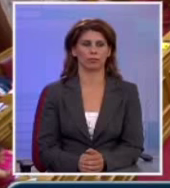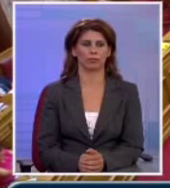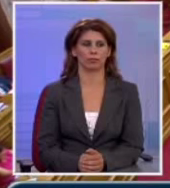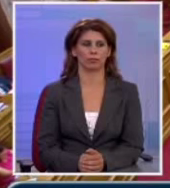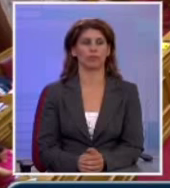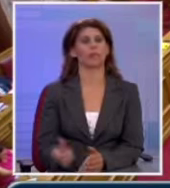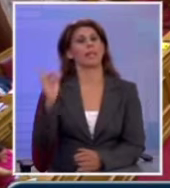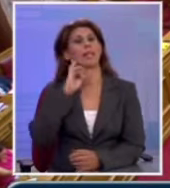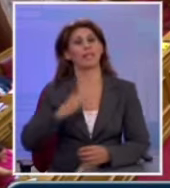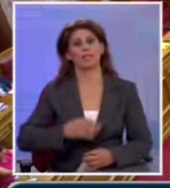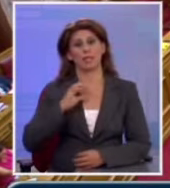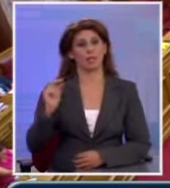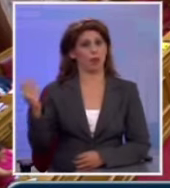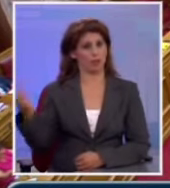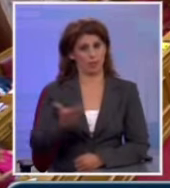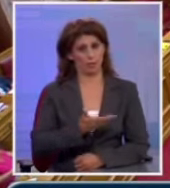Κυρίες και κύριοι βουλευτές,